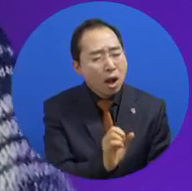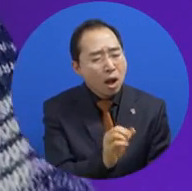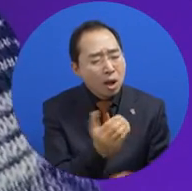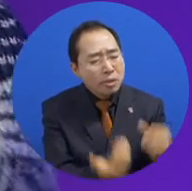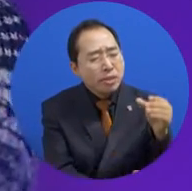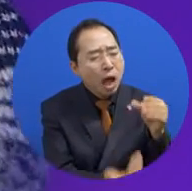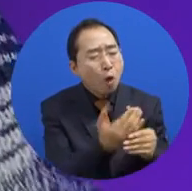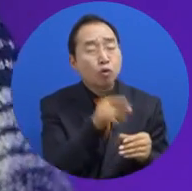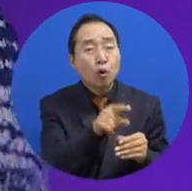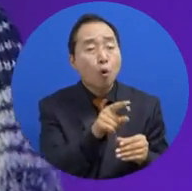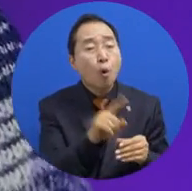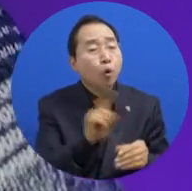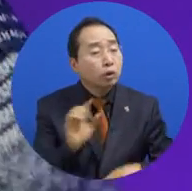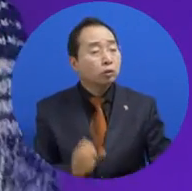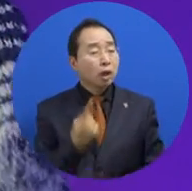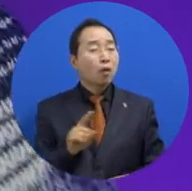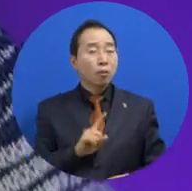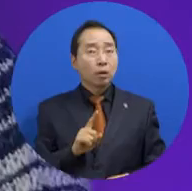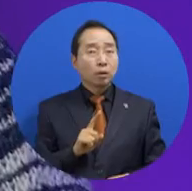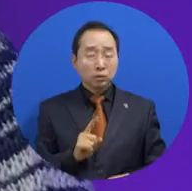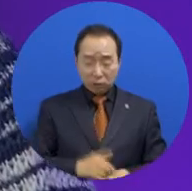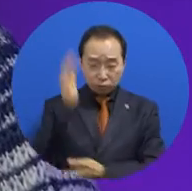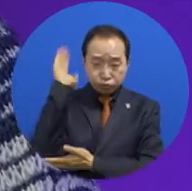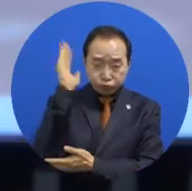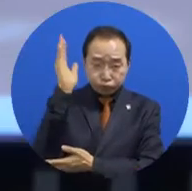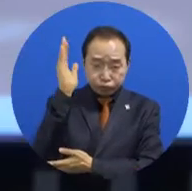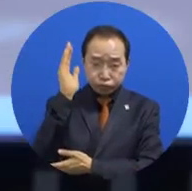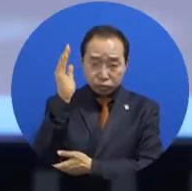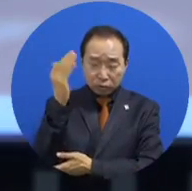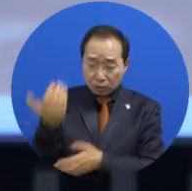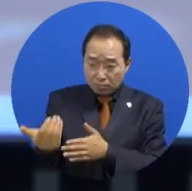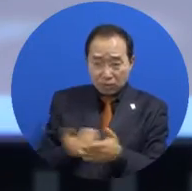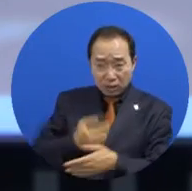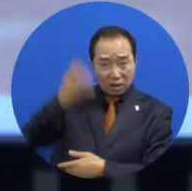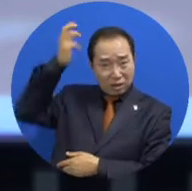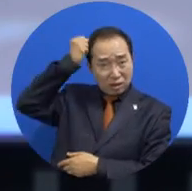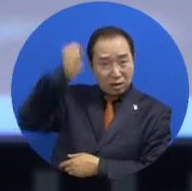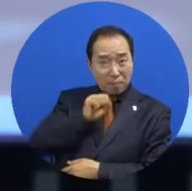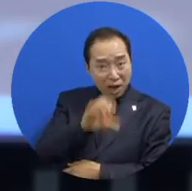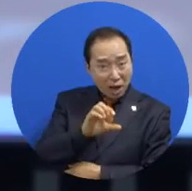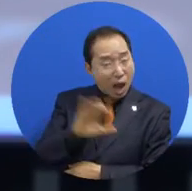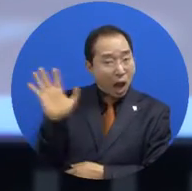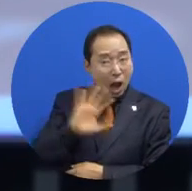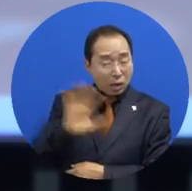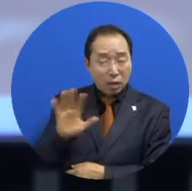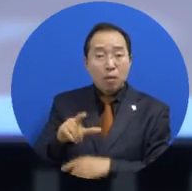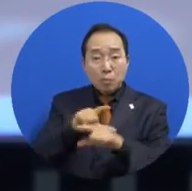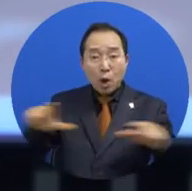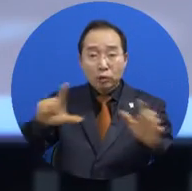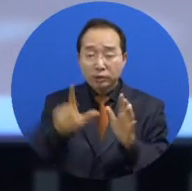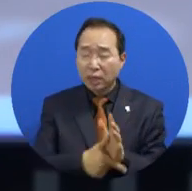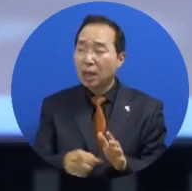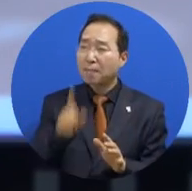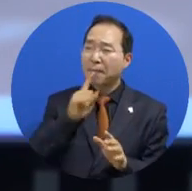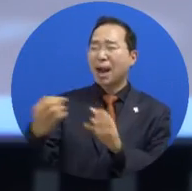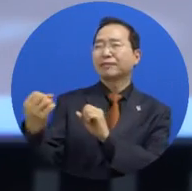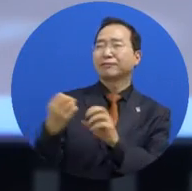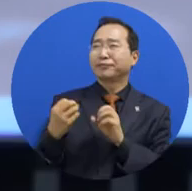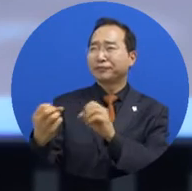지금 하고 있는 말이 외워서 하는 게 아니잖아요. 그러니까 평소에 우리가 말 때문에 많은 사고가 일어나는